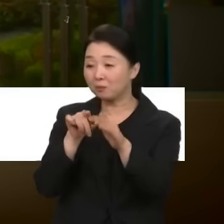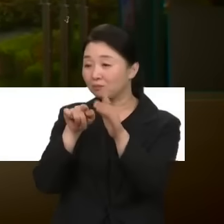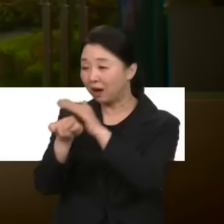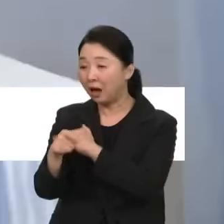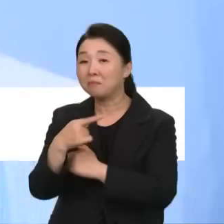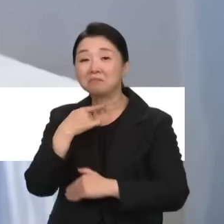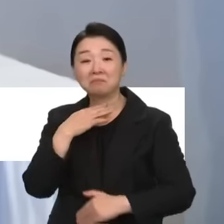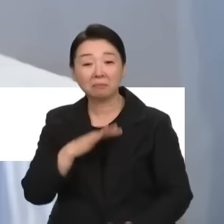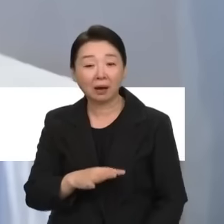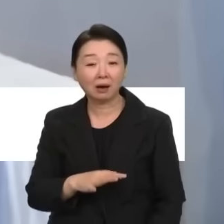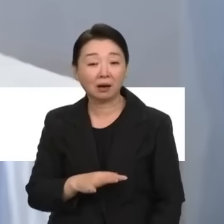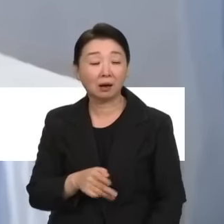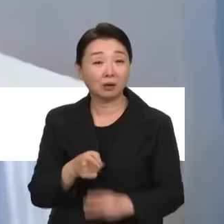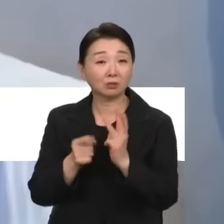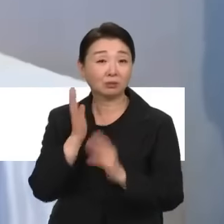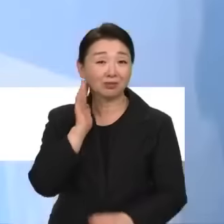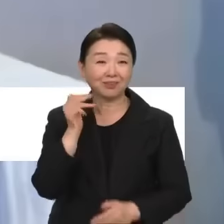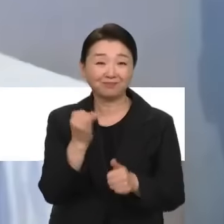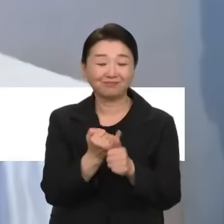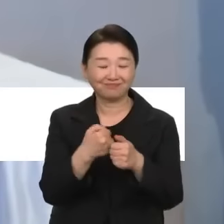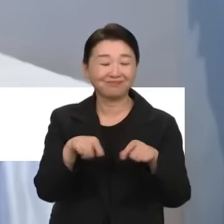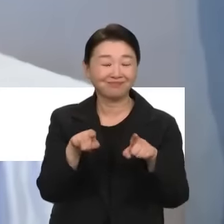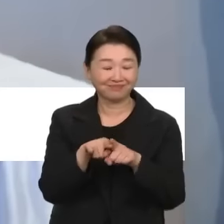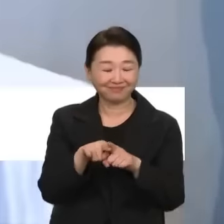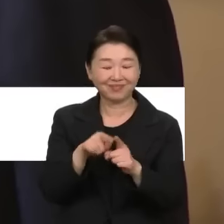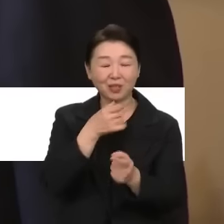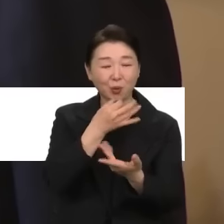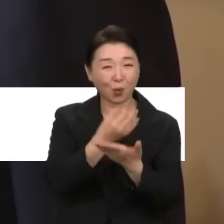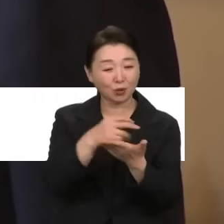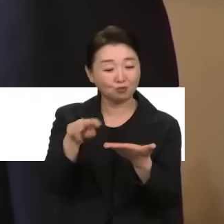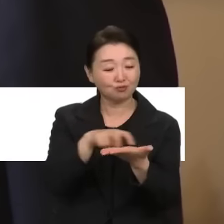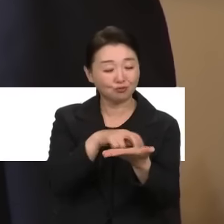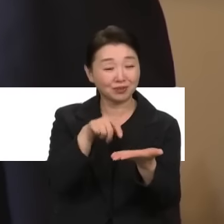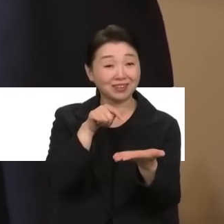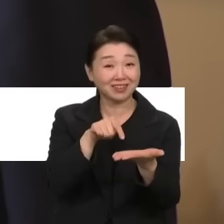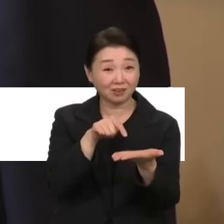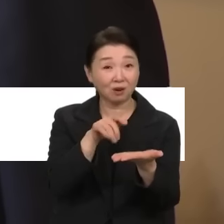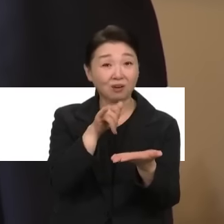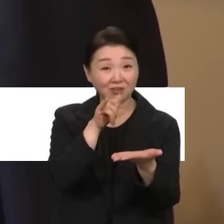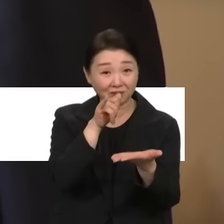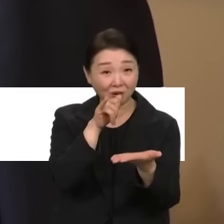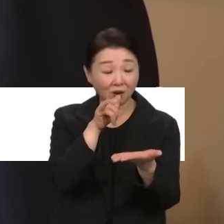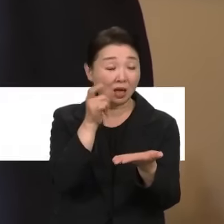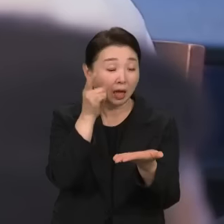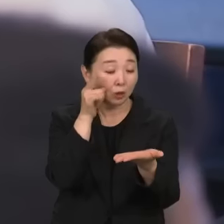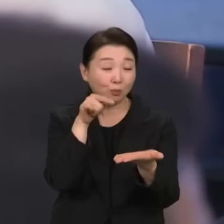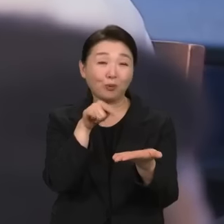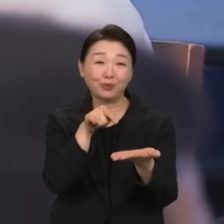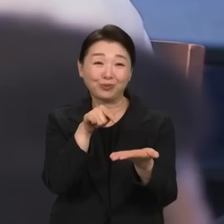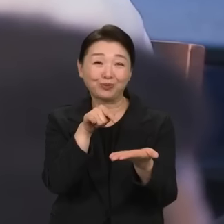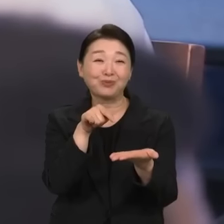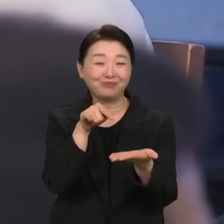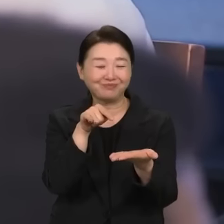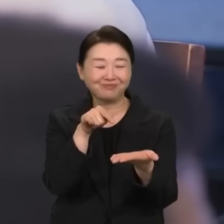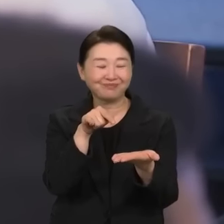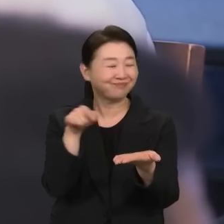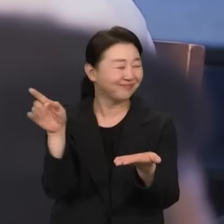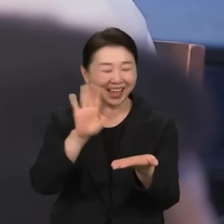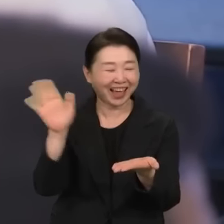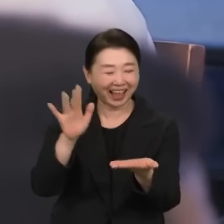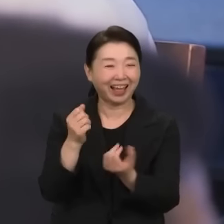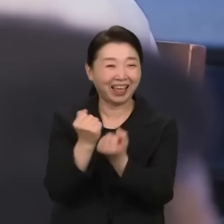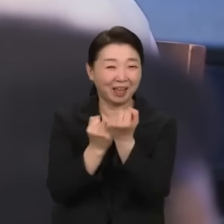겁니다. 윤 대통령 부부와 나눈 녹취와 문자 메시지 등이 있는 걸로 알려진 휴대전화에 대해서도 적극